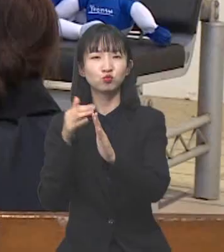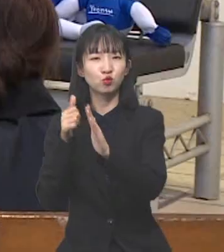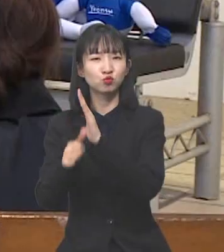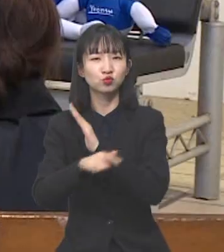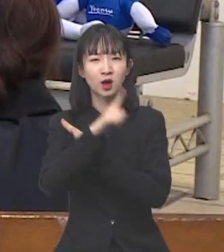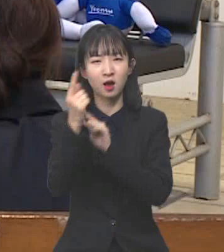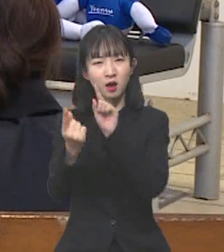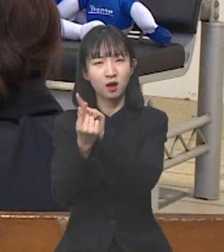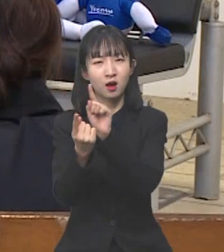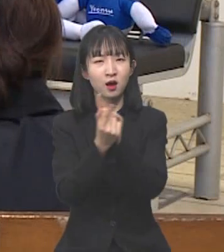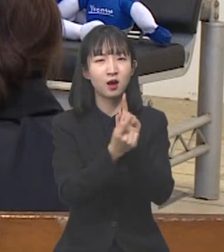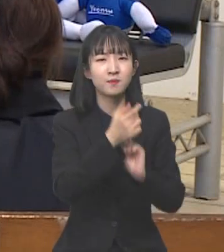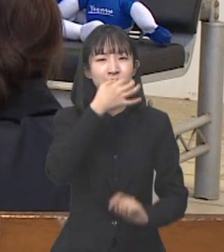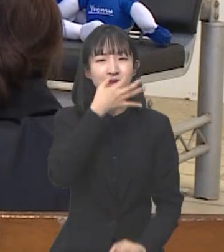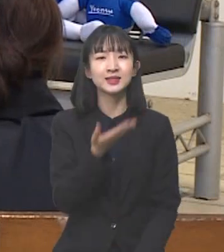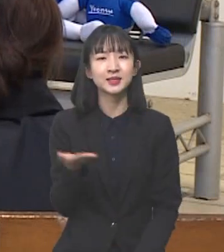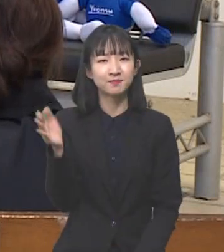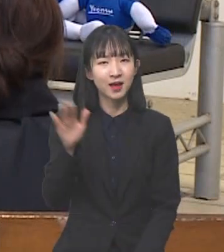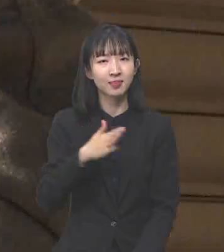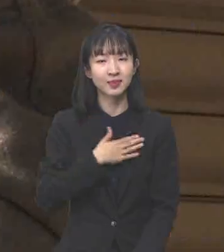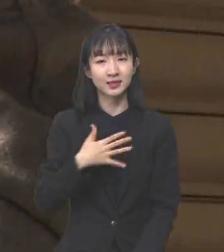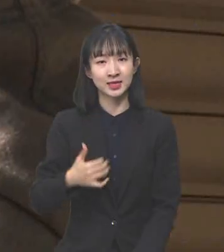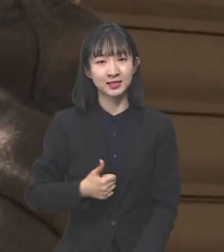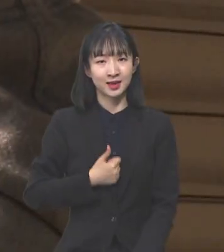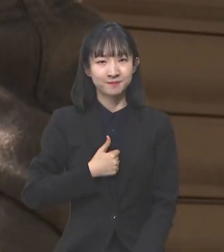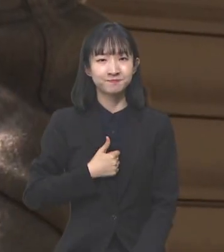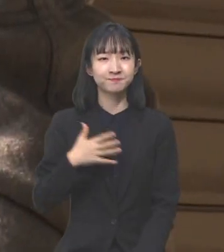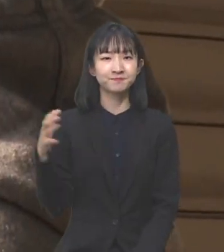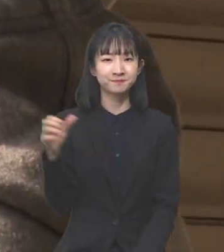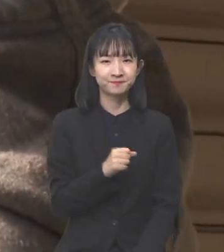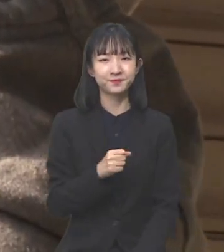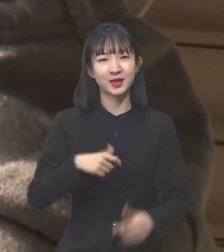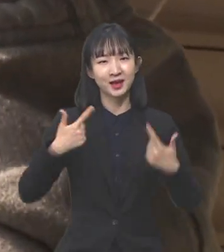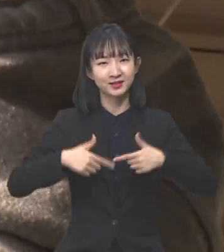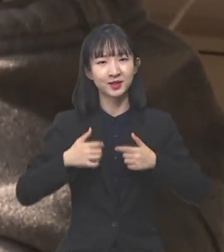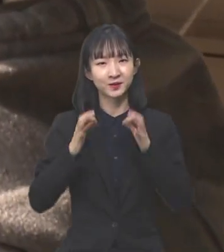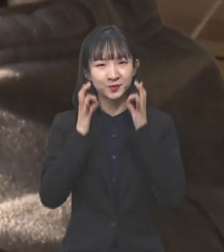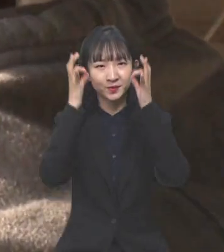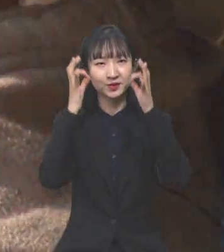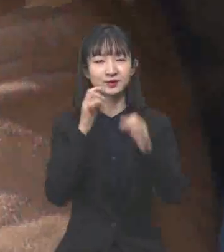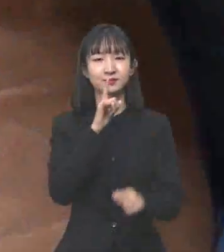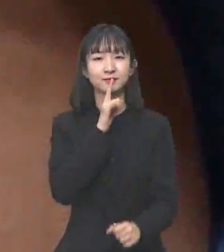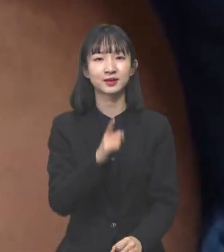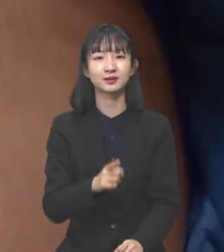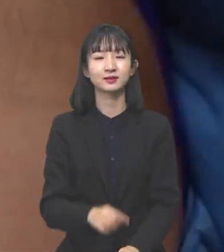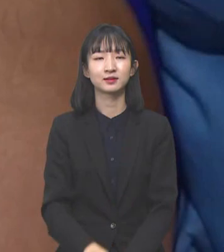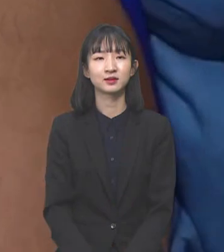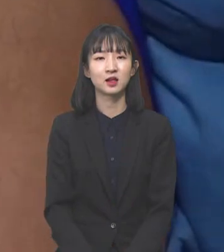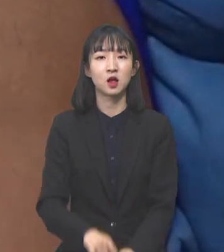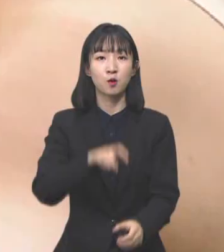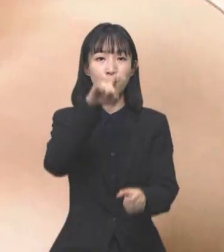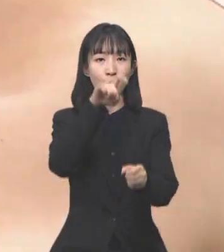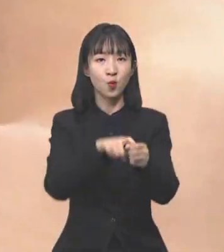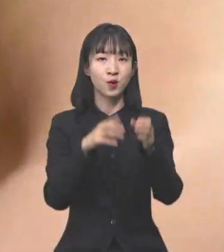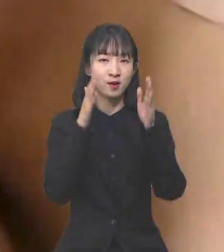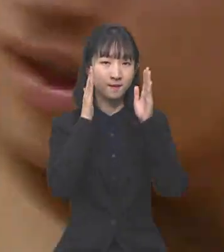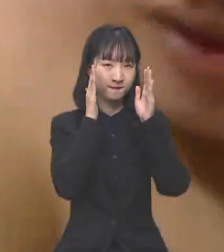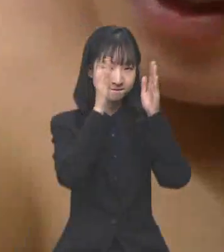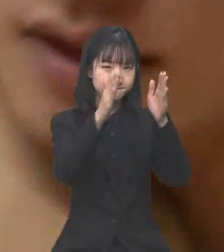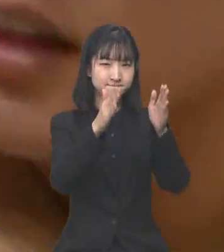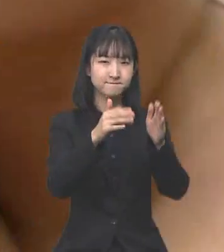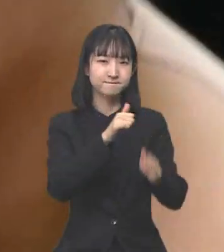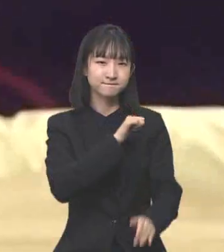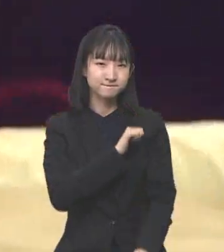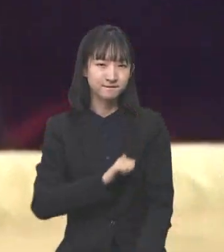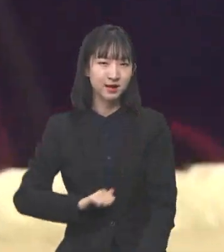지만 자신감과 패기를 무기로 매 순간 최선을 다하겠다 고 말했습니다 목표를 향해 묵묵히 도전하는